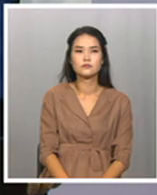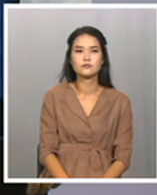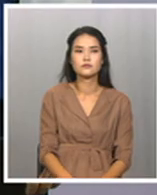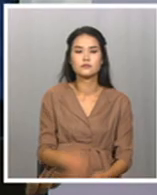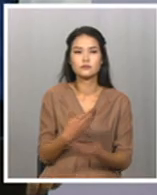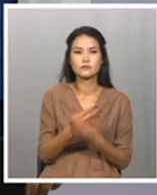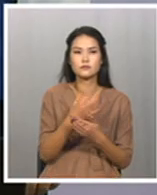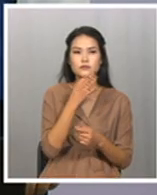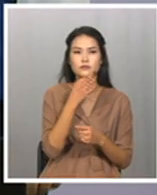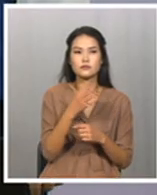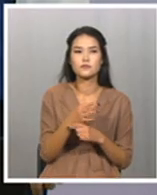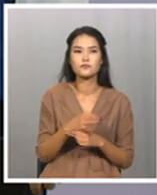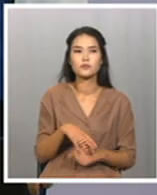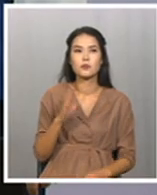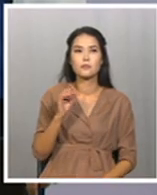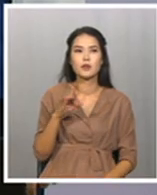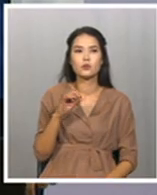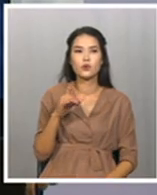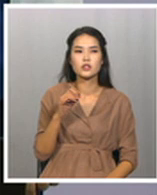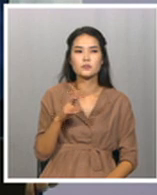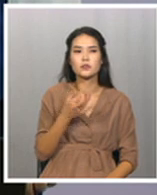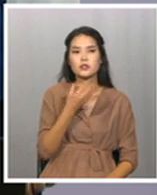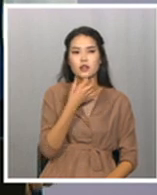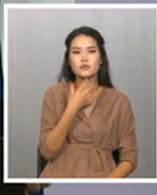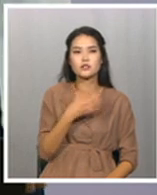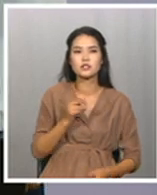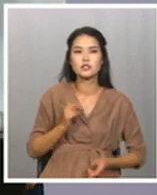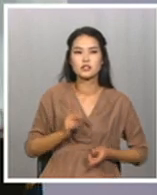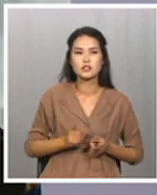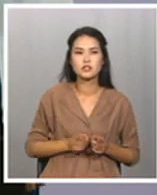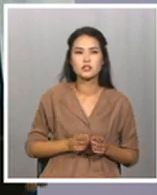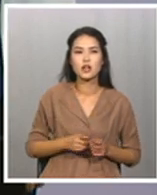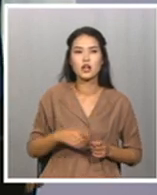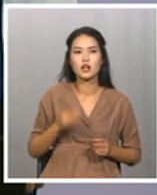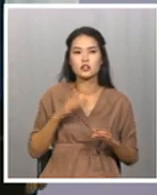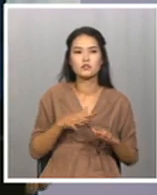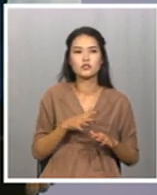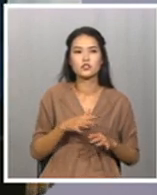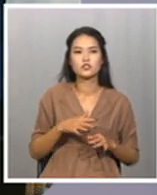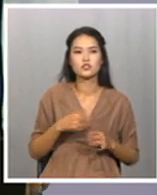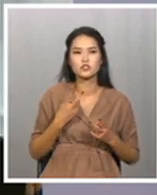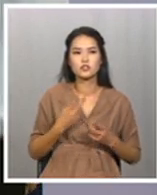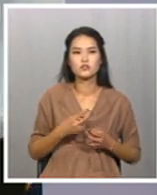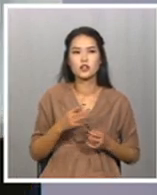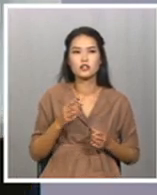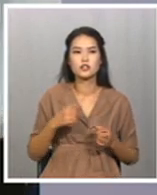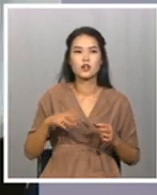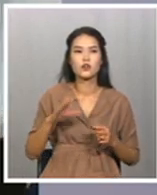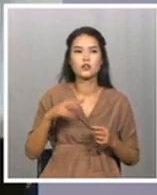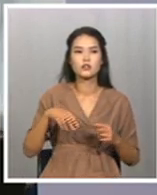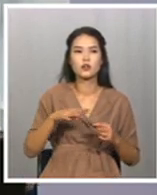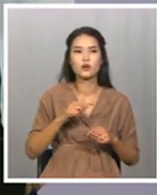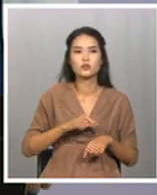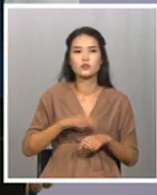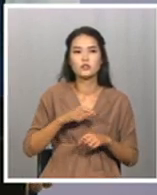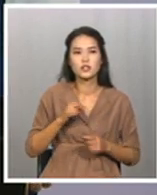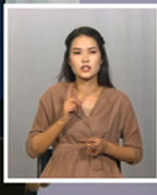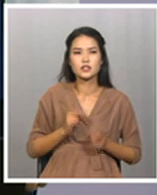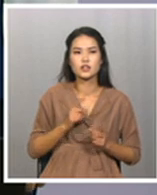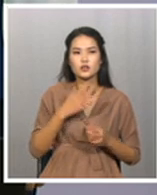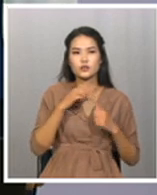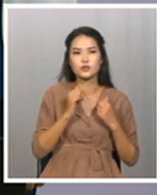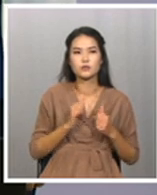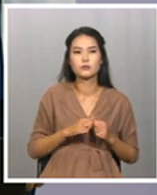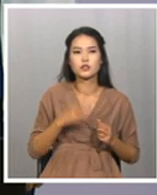Примерный ответ. Патриотизм, нравственный, истинный, движет, жертвует, созидает. Чувство искренней любви